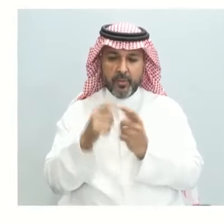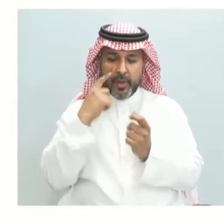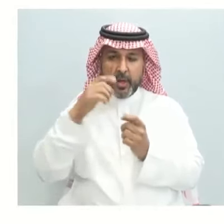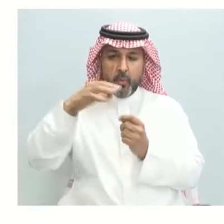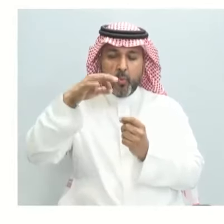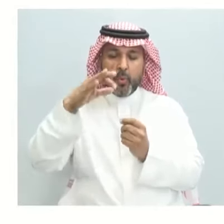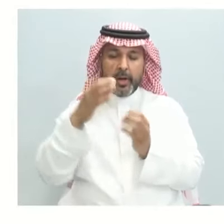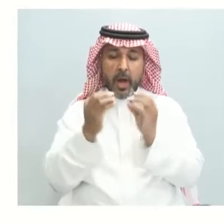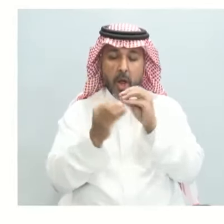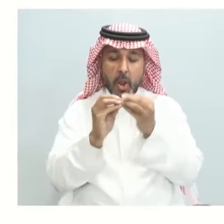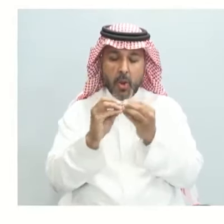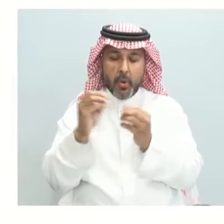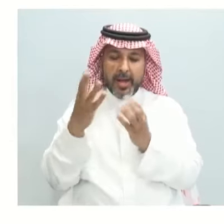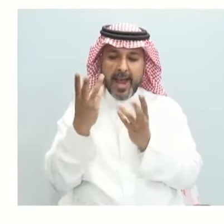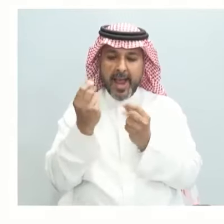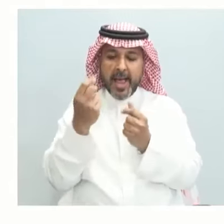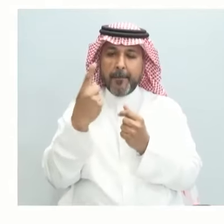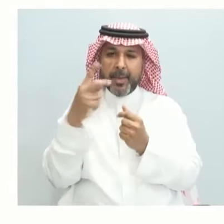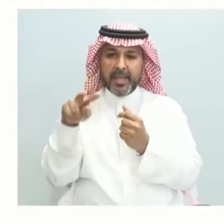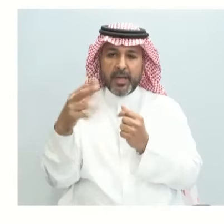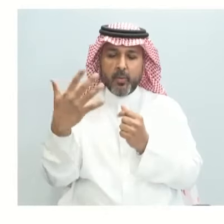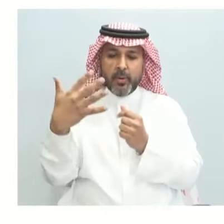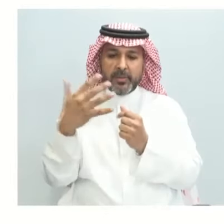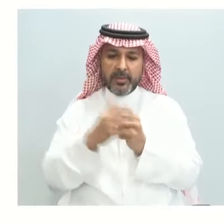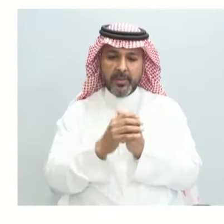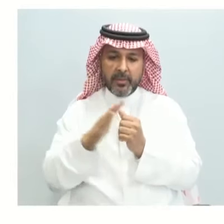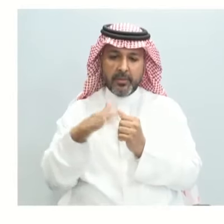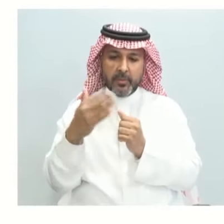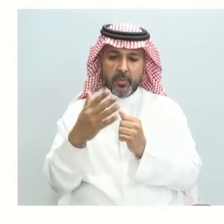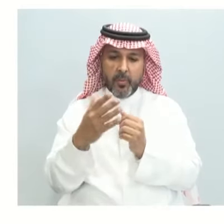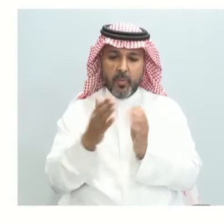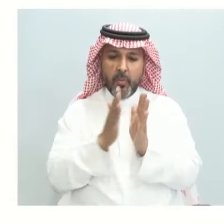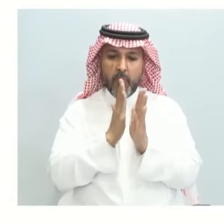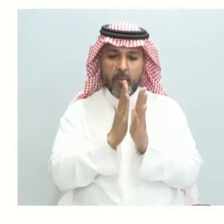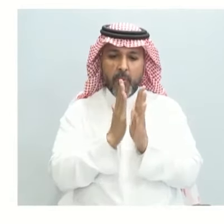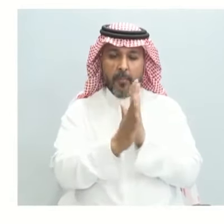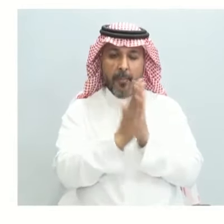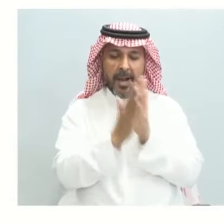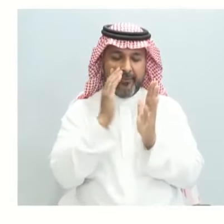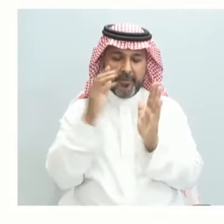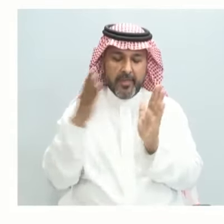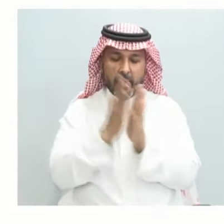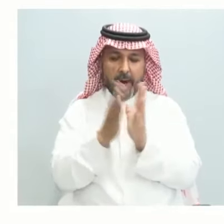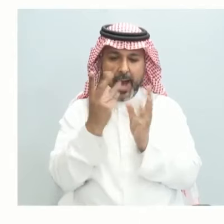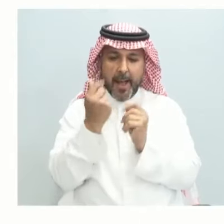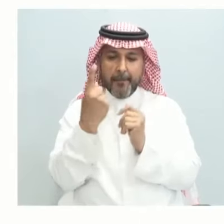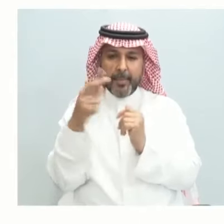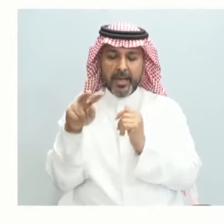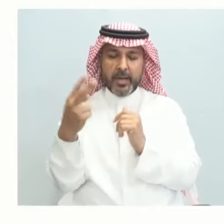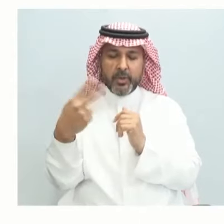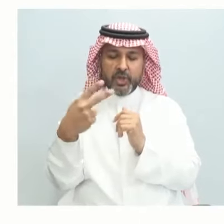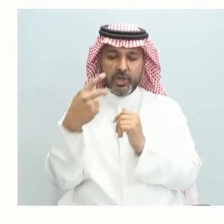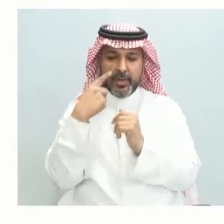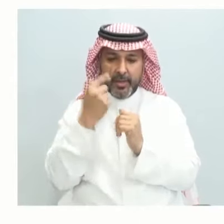ان يتبرع بها لاكبر عدد ممكن من الطلاب حزمه يمكنه عملها اذا يريد